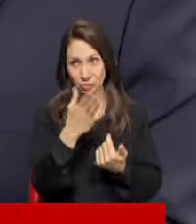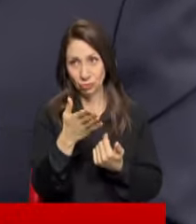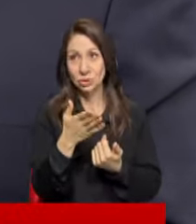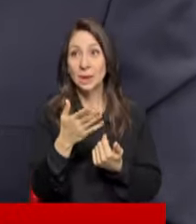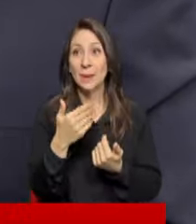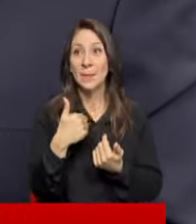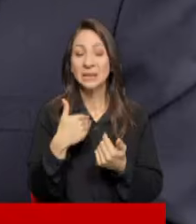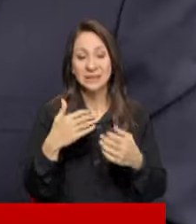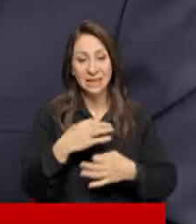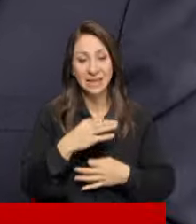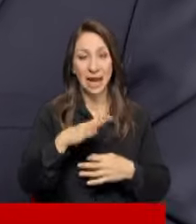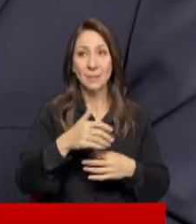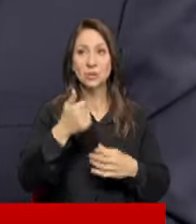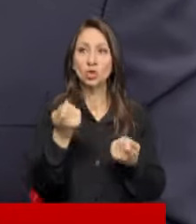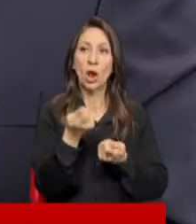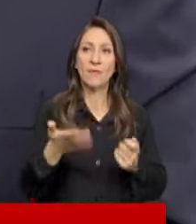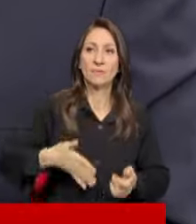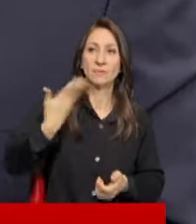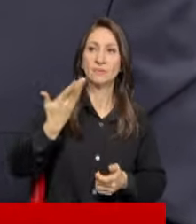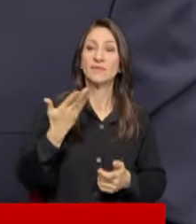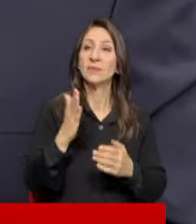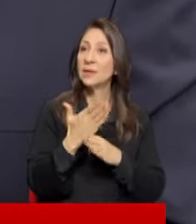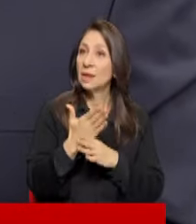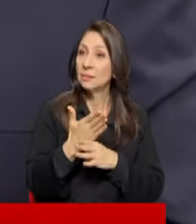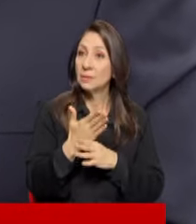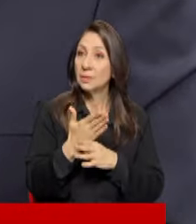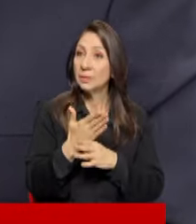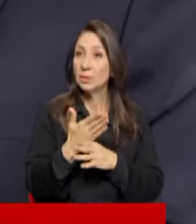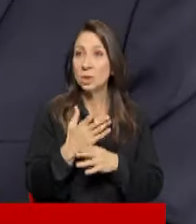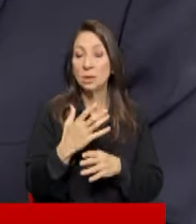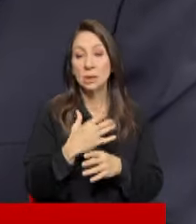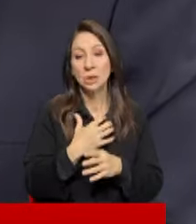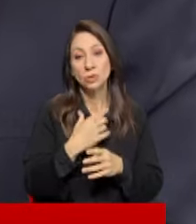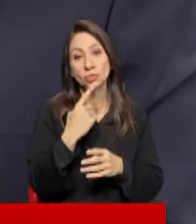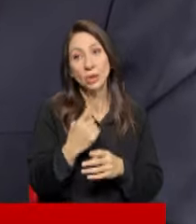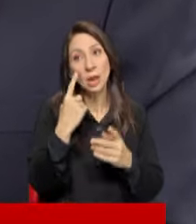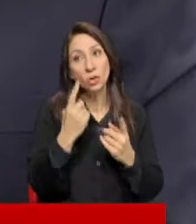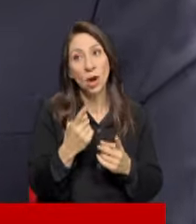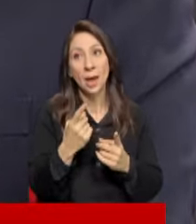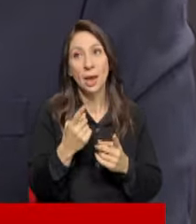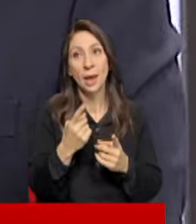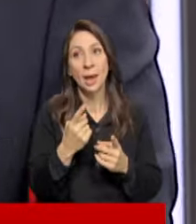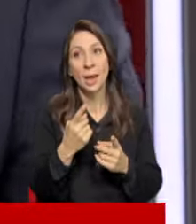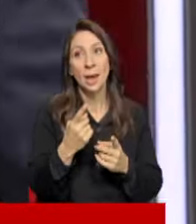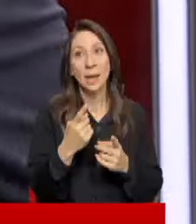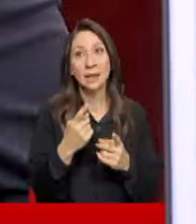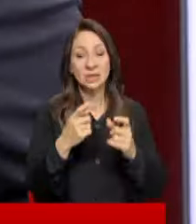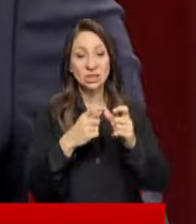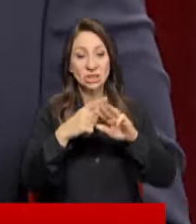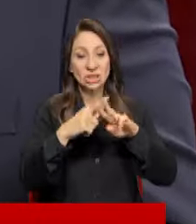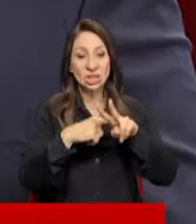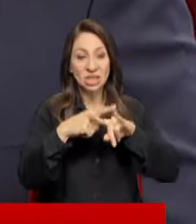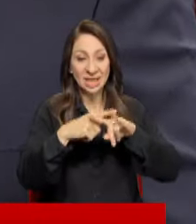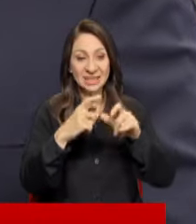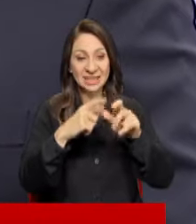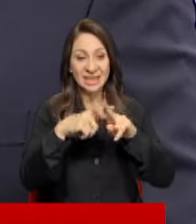Evet. Beni Sayın Genel Başkanımız görevden aldı. Neden? Yani kendisinin söylediğine göre Şeyh Said'le ilgili attığım